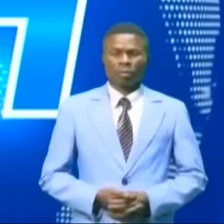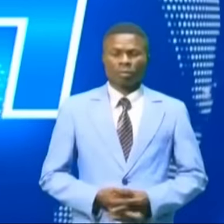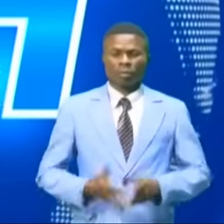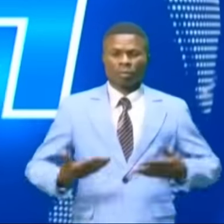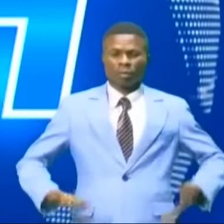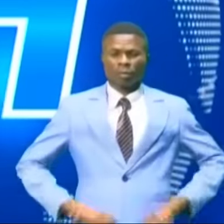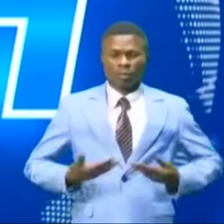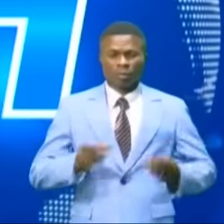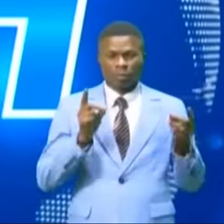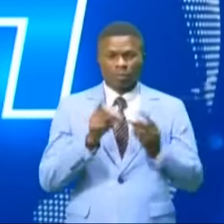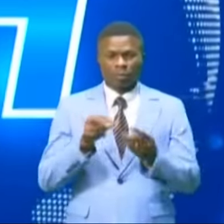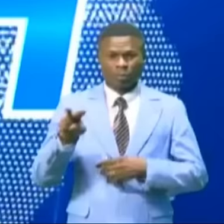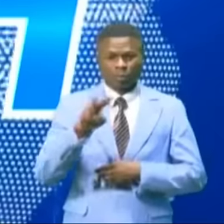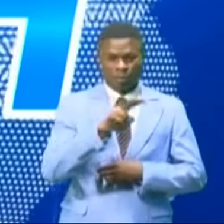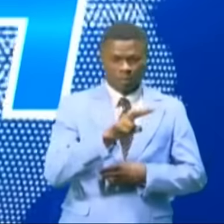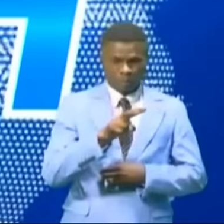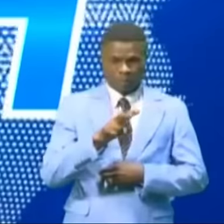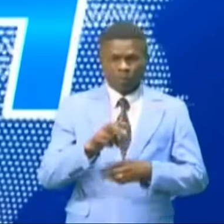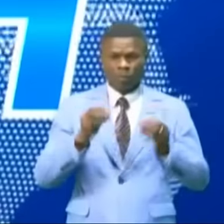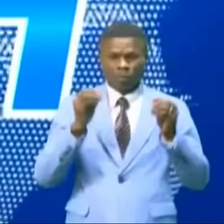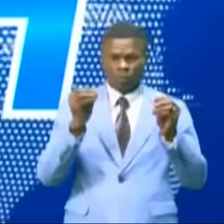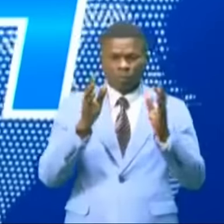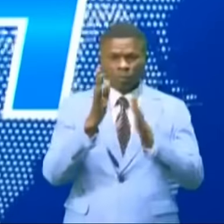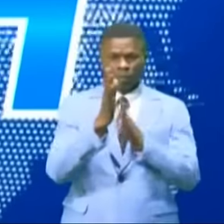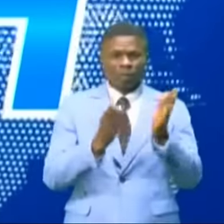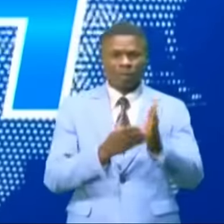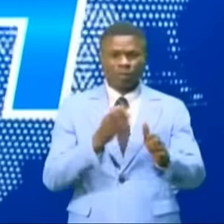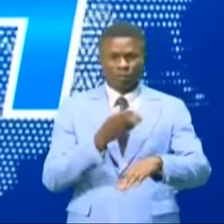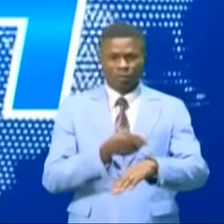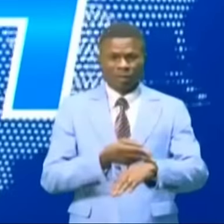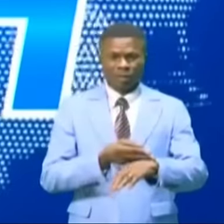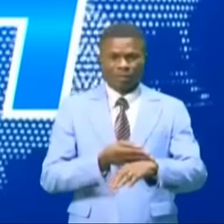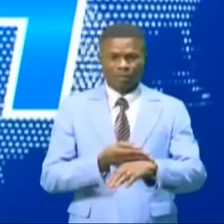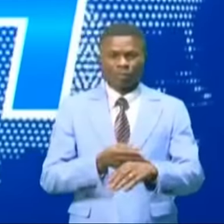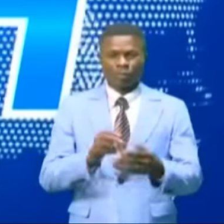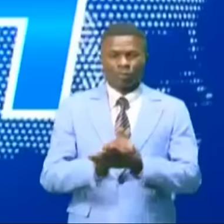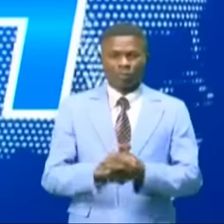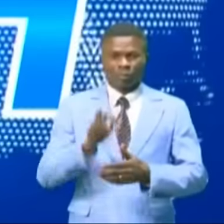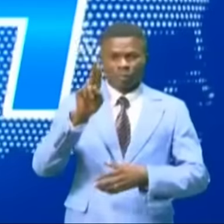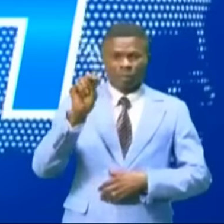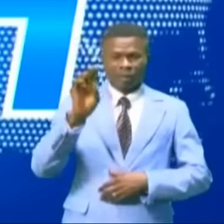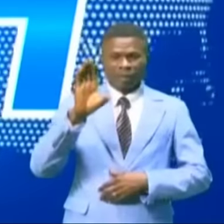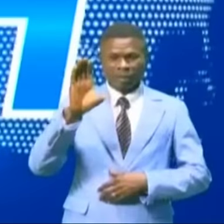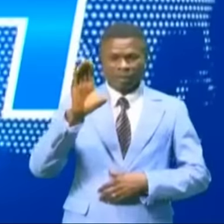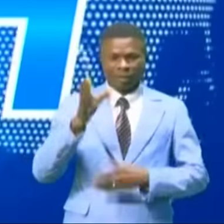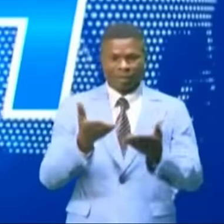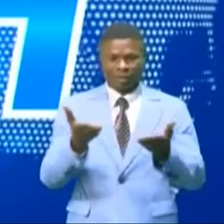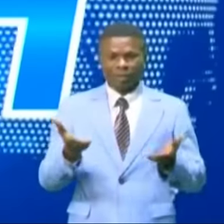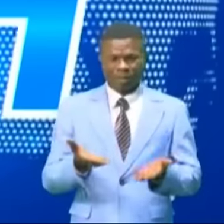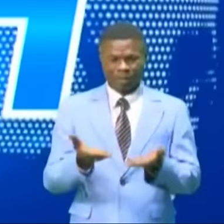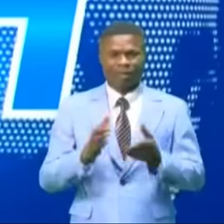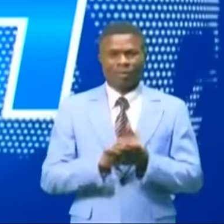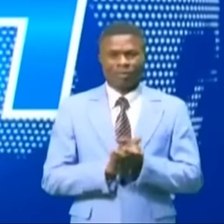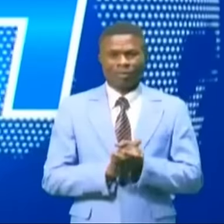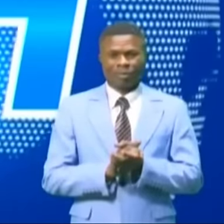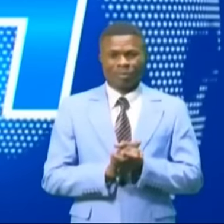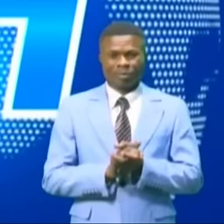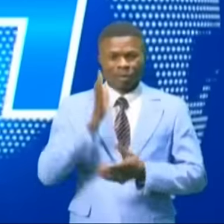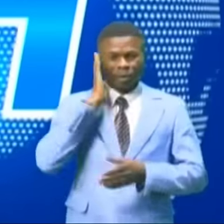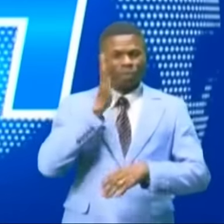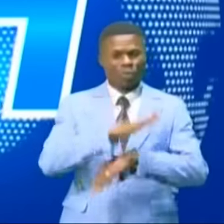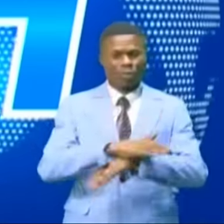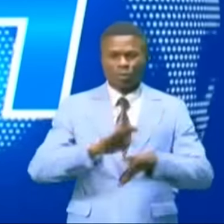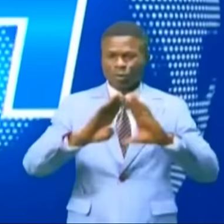très heureuse de vous retrouver à travers ce journal des 19h sur la télévision nationale congolaise.